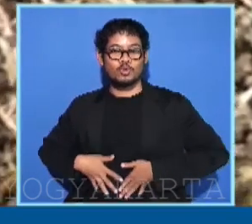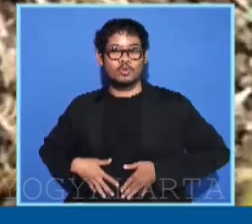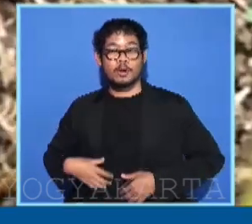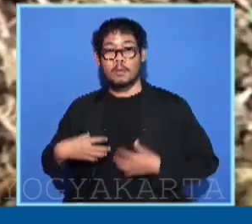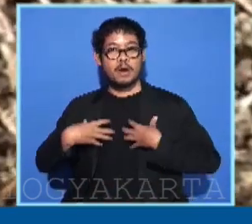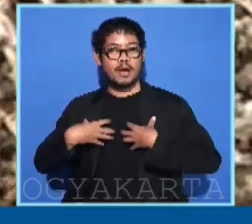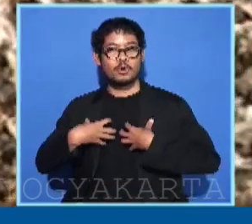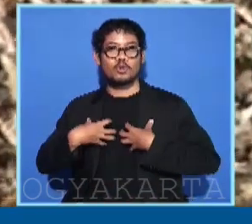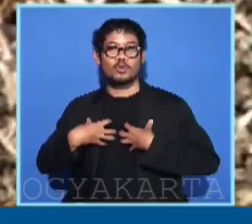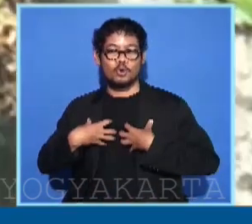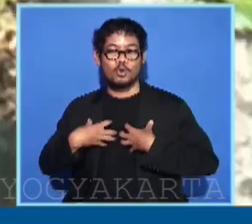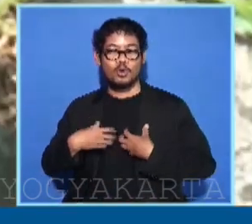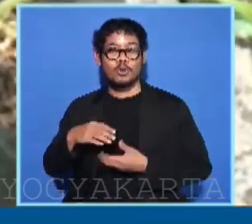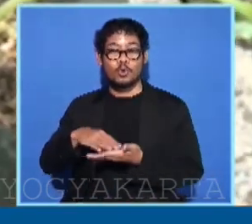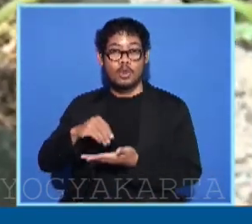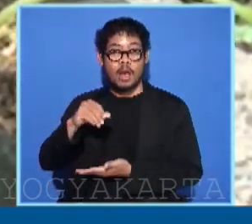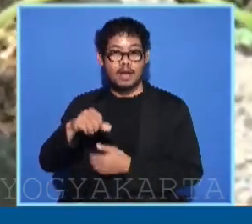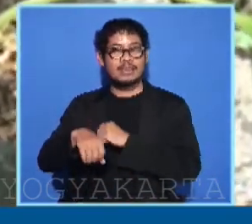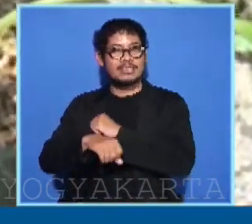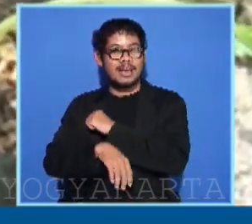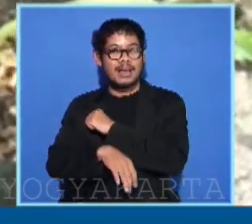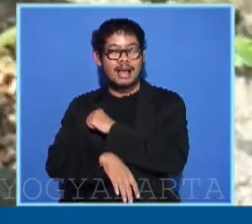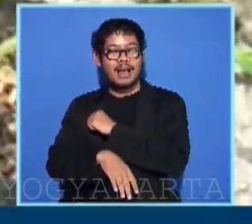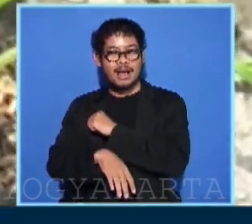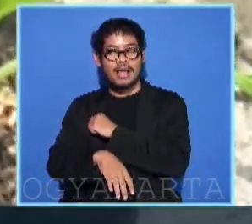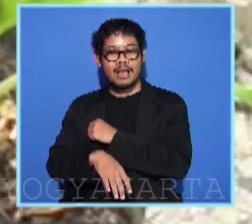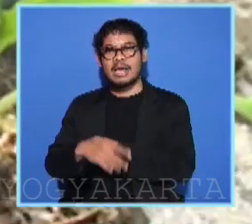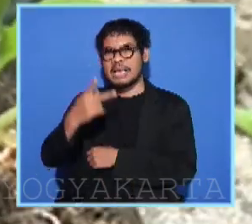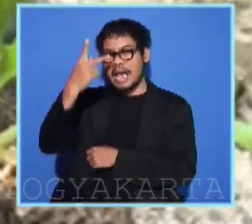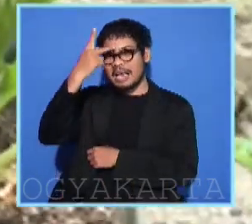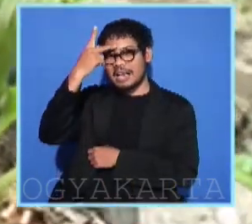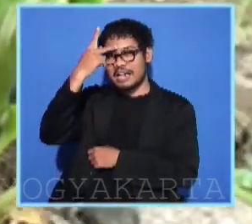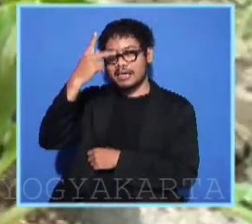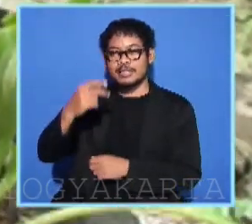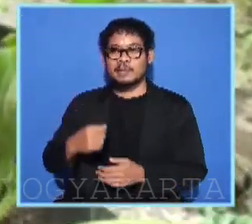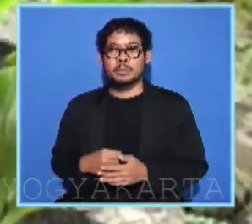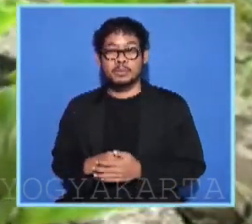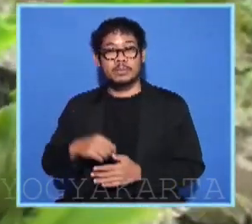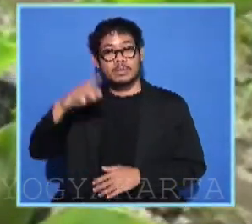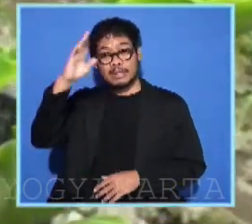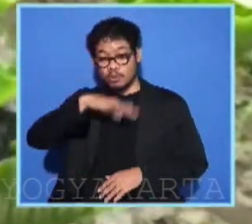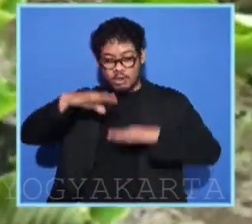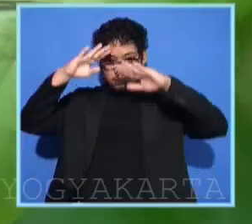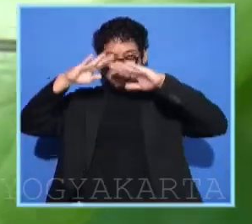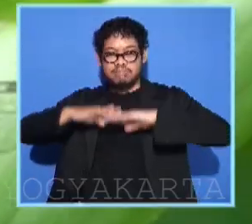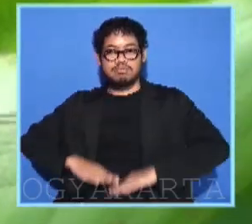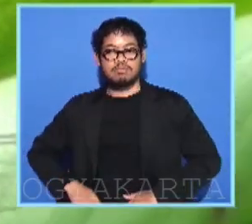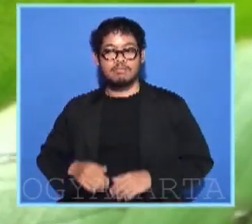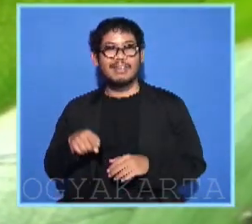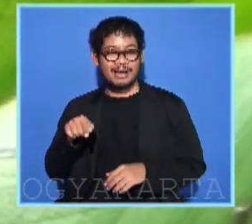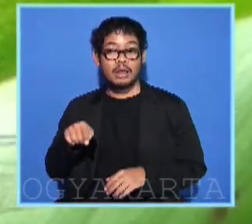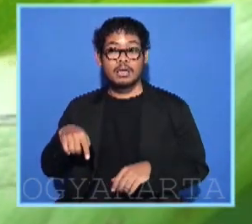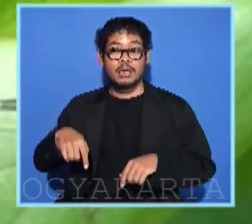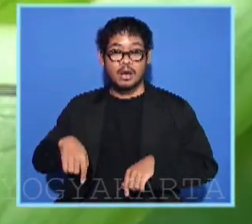ngatur gula darah Enggo nusantarane kanker sama Niko ing pekenan energi kunir jemang meniko ngancik kawan atau Pitung doso e rupiah